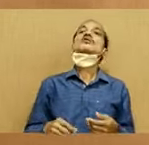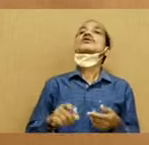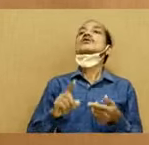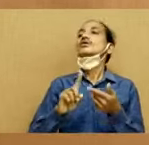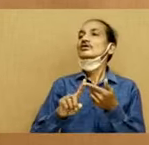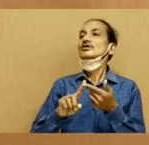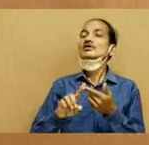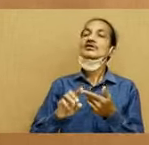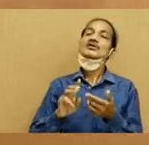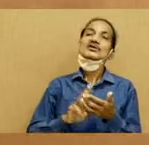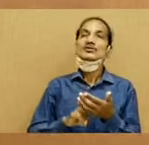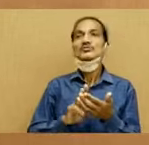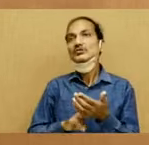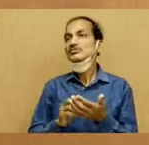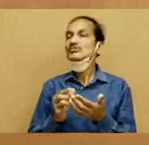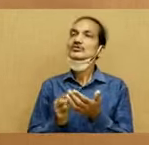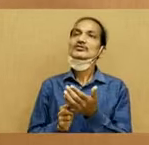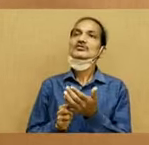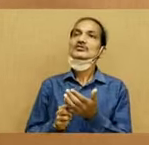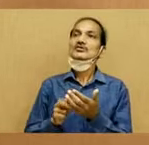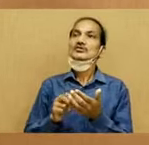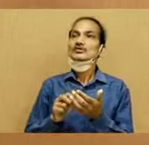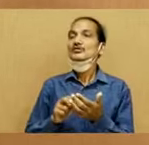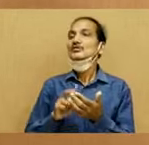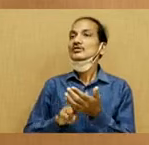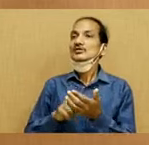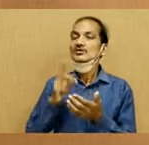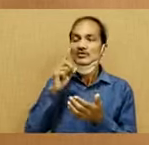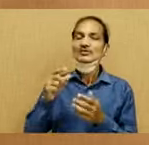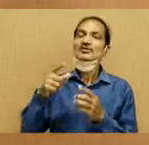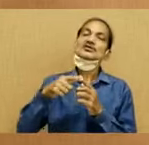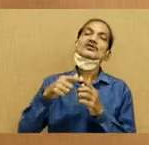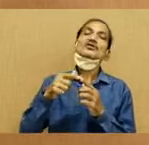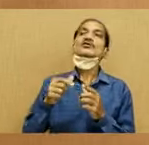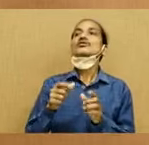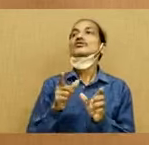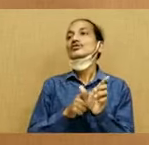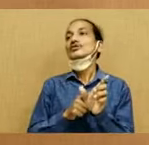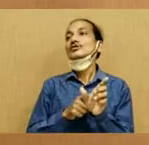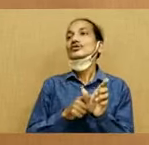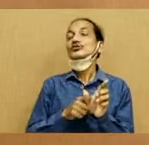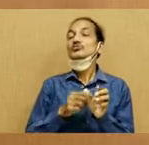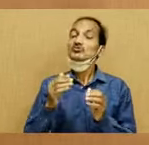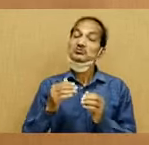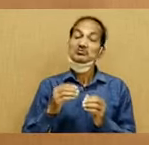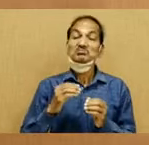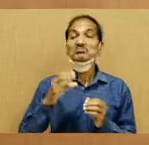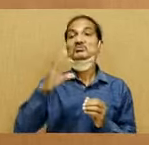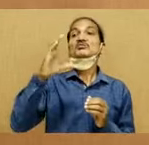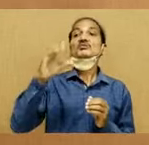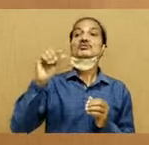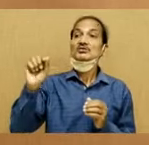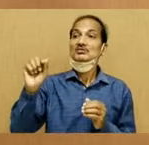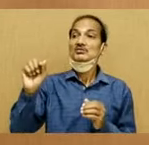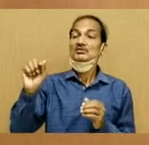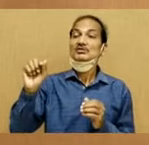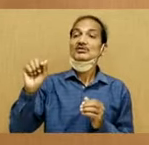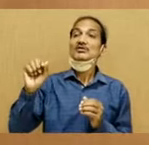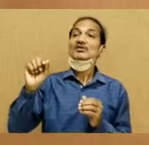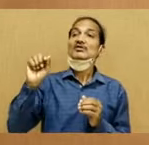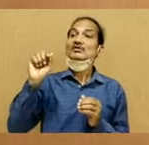ଶକ୍ତି ଆସିଯାଏ ଶରୀରରେ। ତେଣୁ କରୋନା ଯଦି ହୁଏ ତାହେଲେ ଯାହା ଜଣାପଡ଼ୁଛି ଯେତେଦୂର ଜଣାପଡ଼ୁଛି ତାହେଲେ ସାରା ଜୀବନରେ ଆଉ